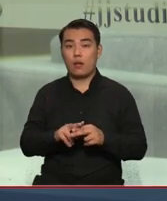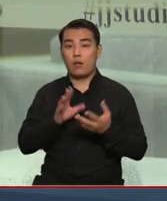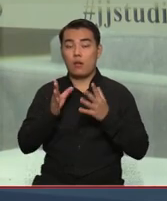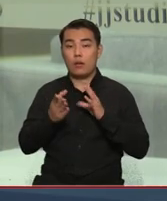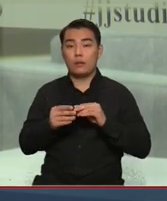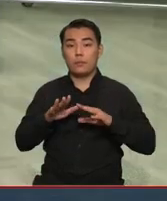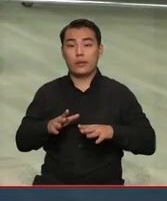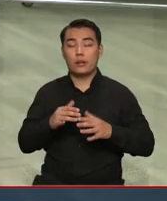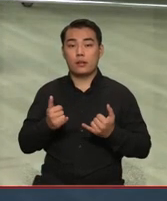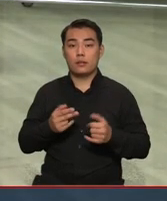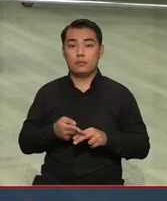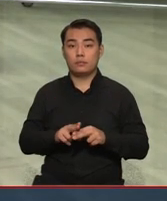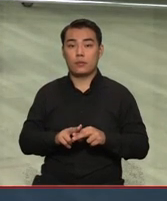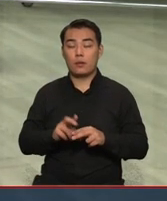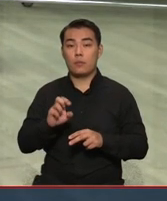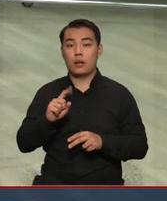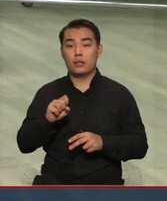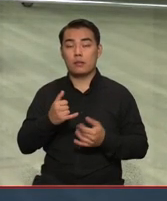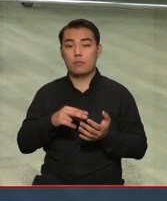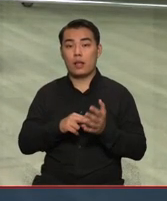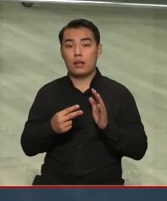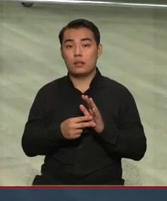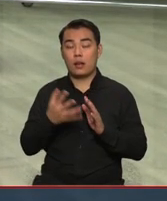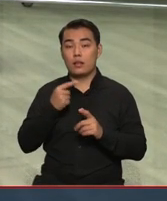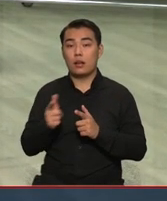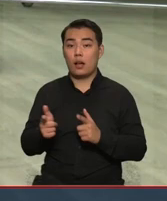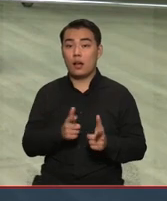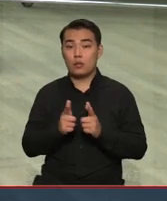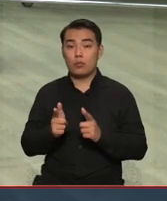игеруге дайындалған базалық жобаларды дайындаған кезде мына